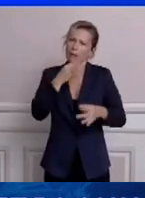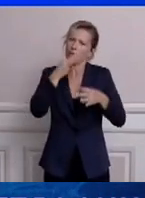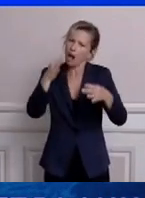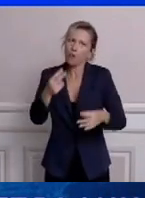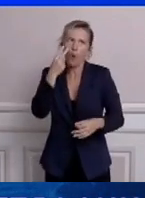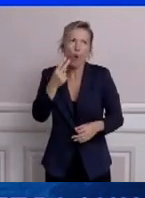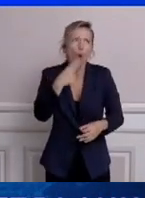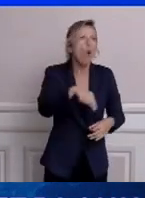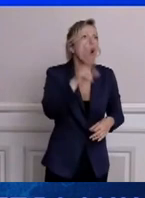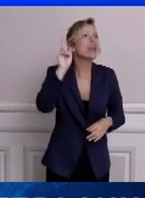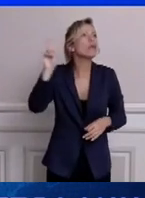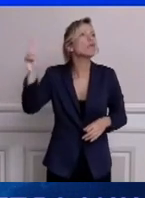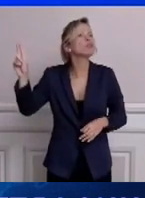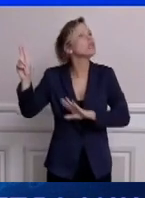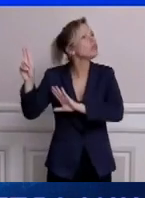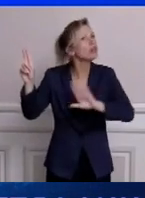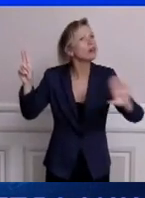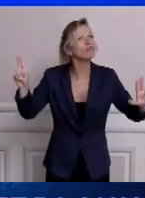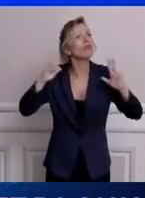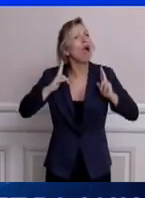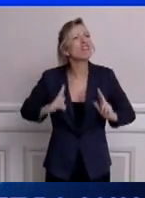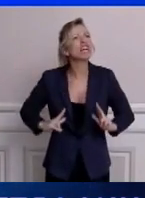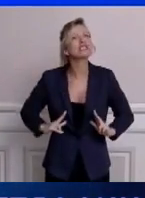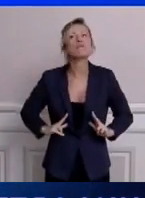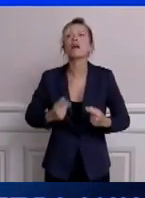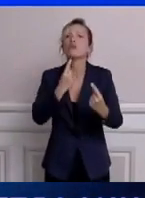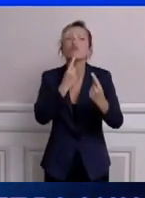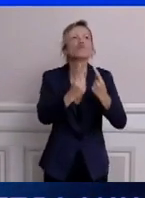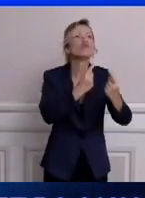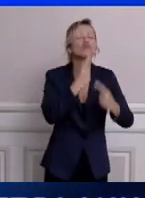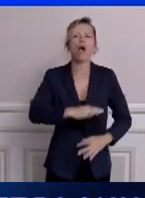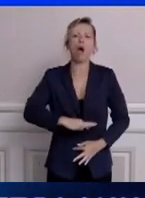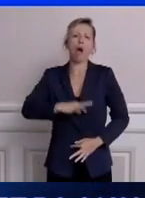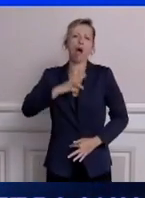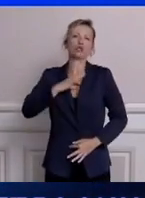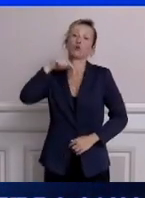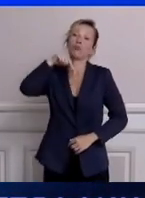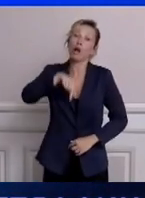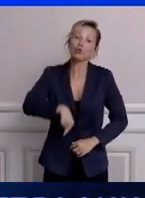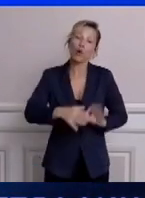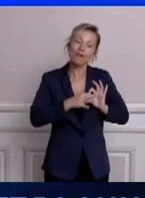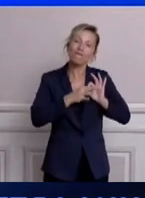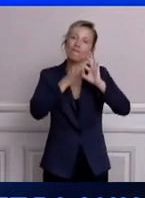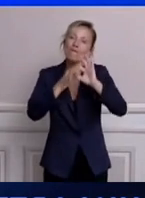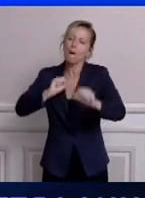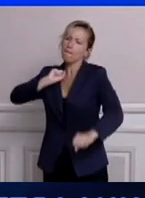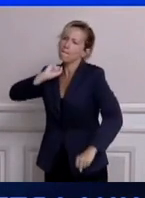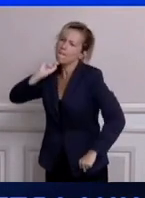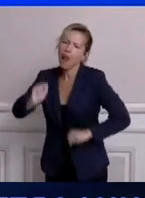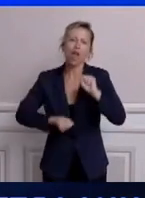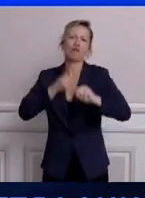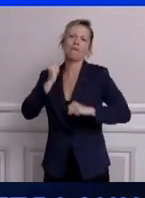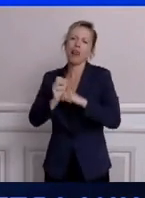τονίσω. Έχουμε λοιπόν τώρα κλειδώσει τις υποψηφιότητες μας. Πάμε να δώσουμε τον αγώνα μας, έτσι ώστε αυτές